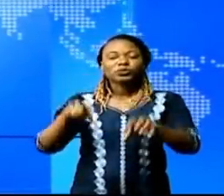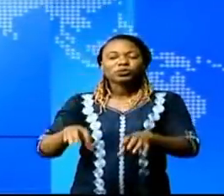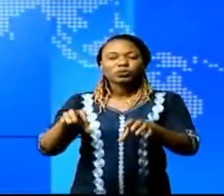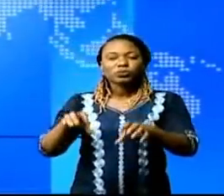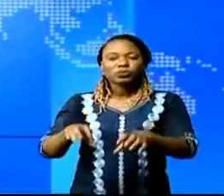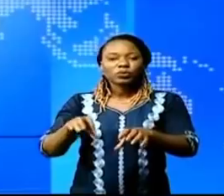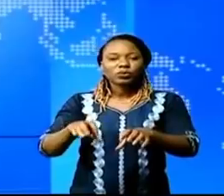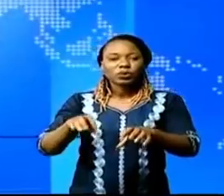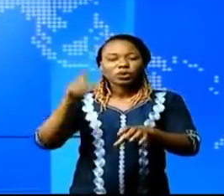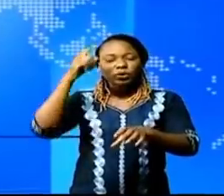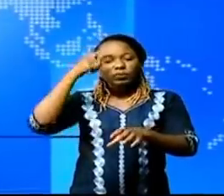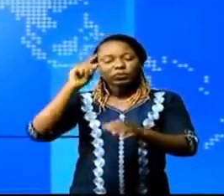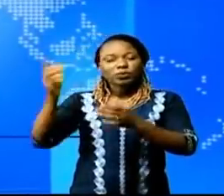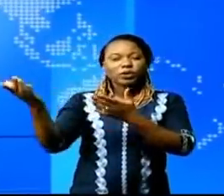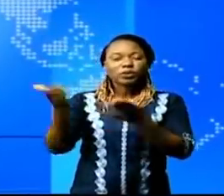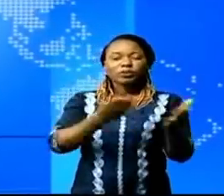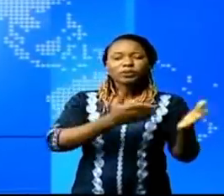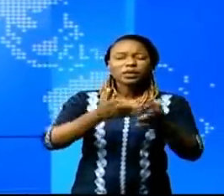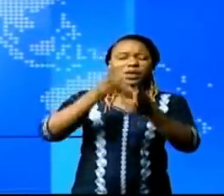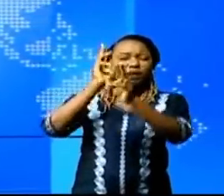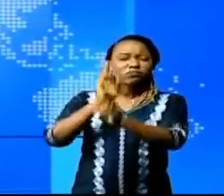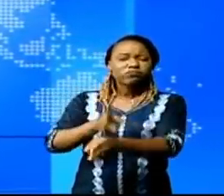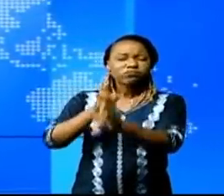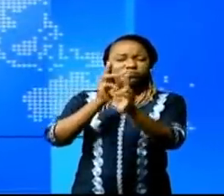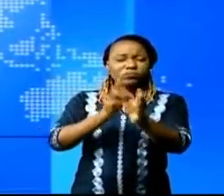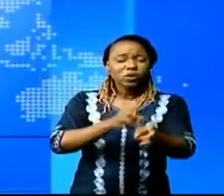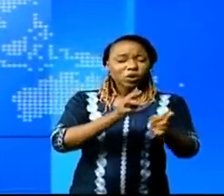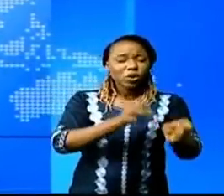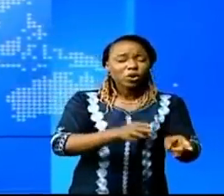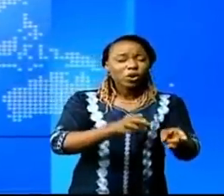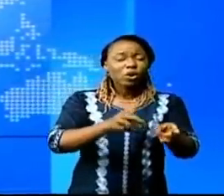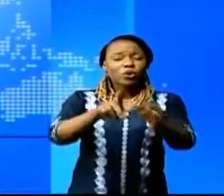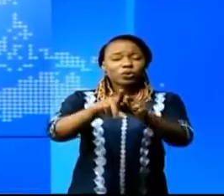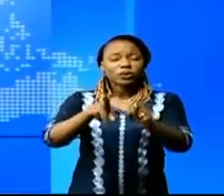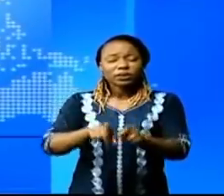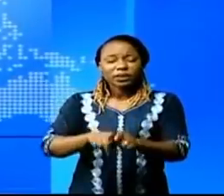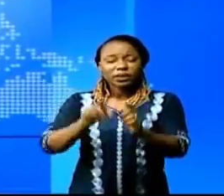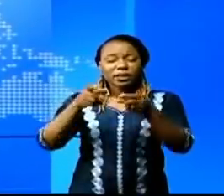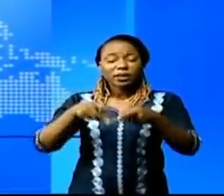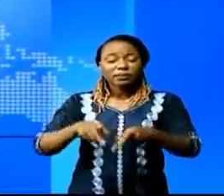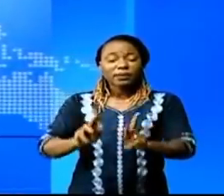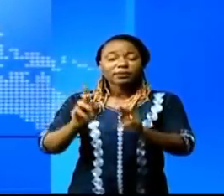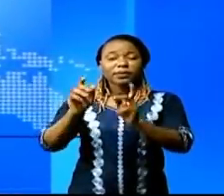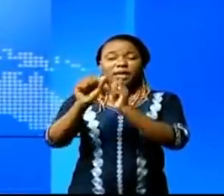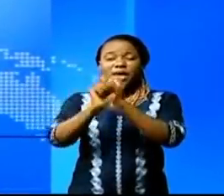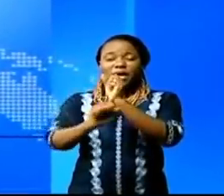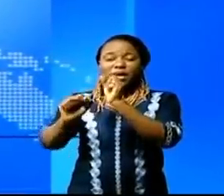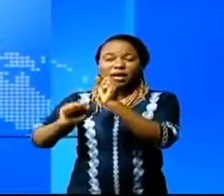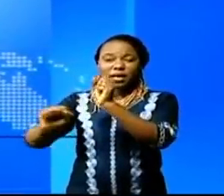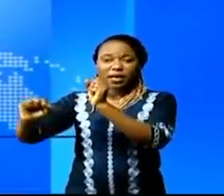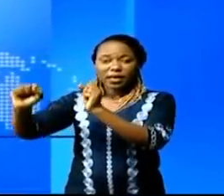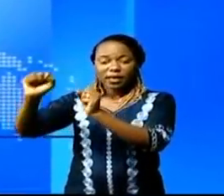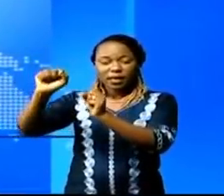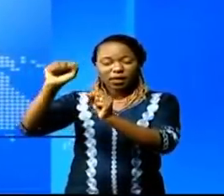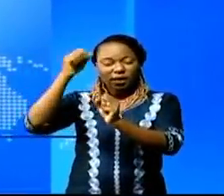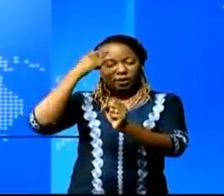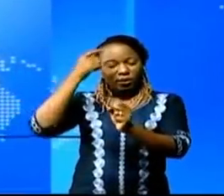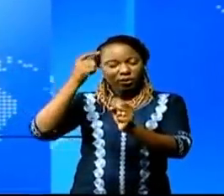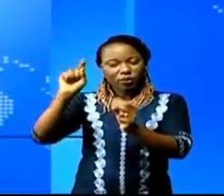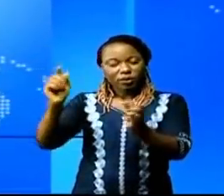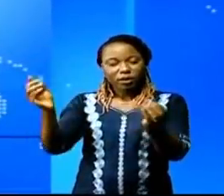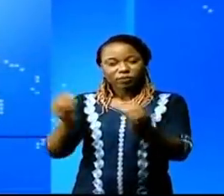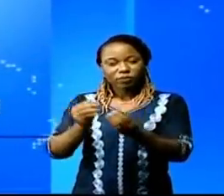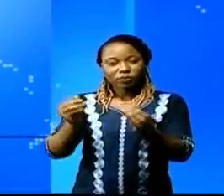au traité sur les commerces des armes a permis une sensibilisation des acteurs susceptibles d'agir sur les paramètres clés. C'est